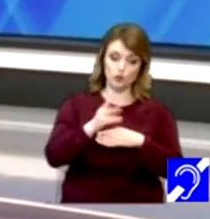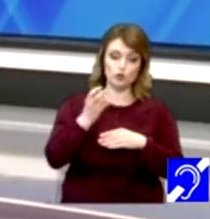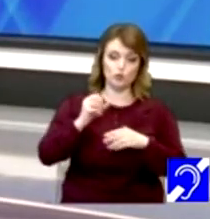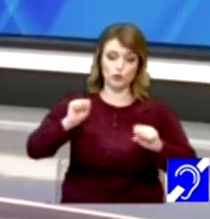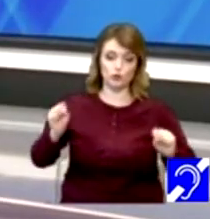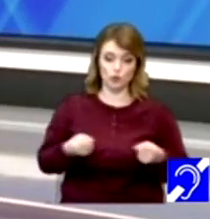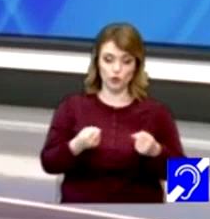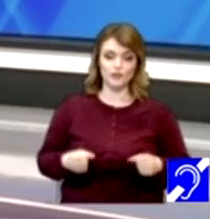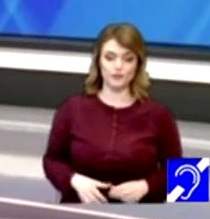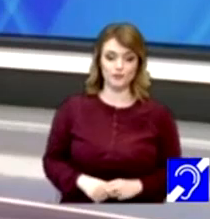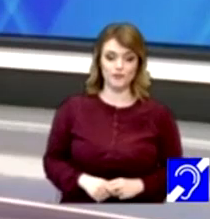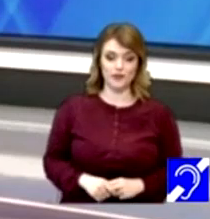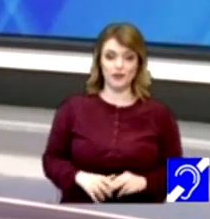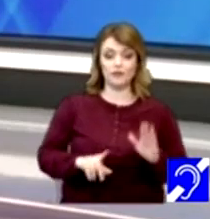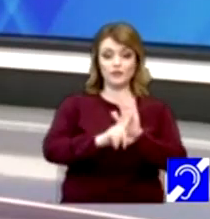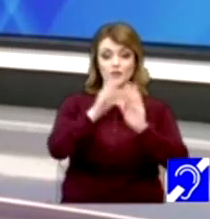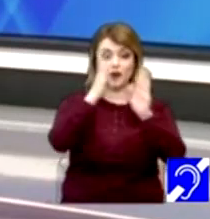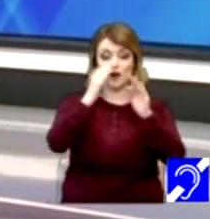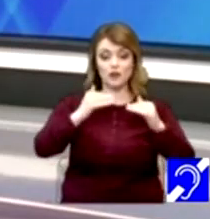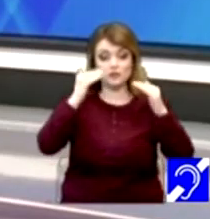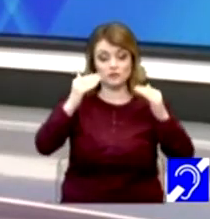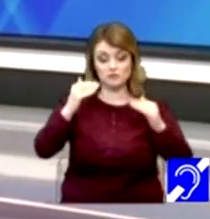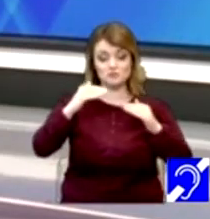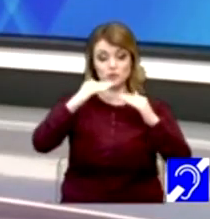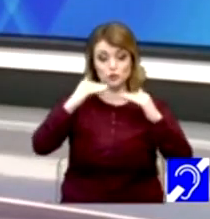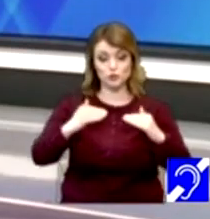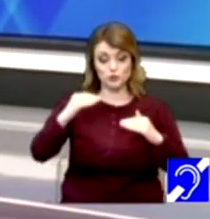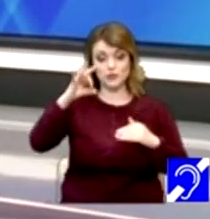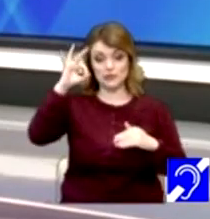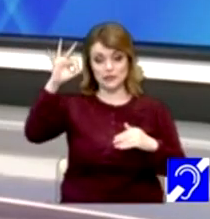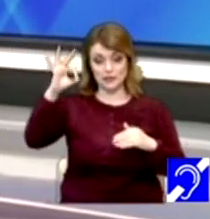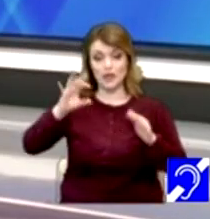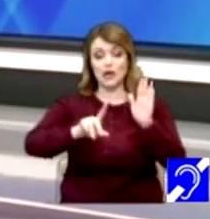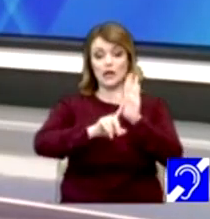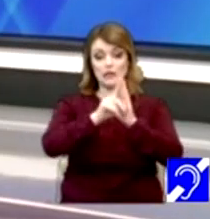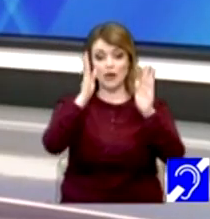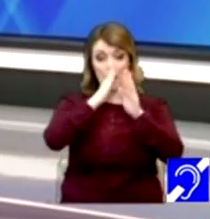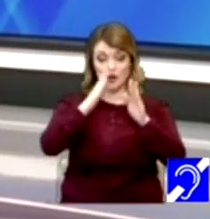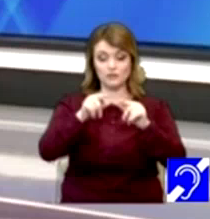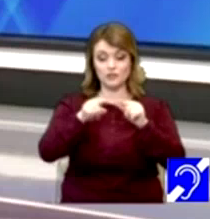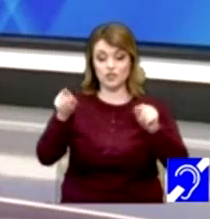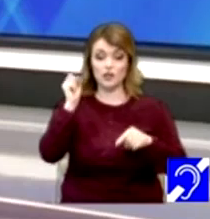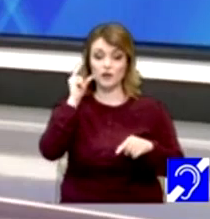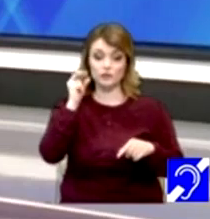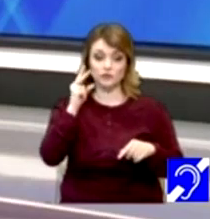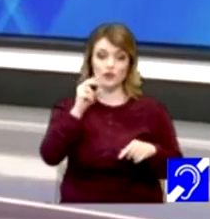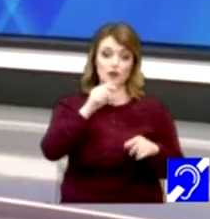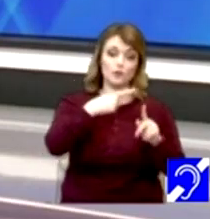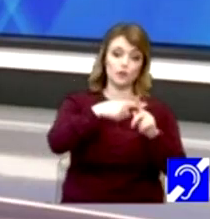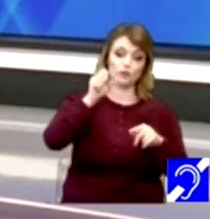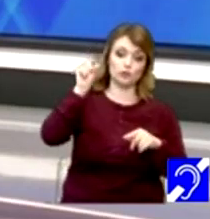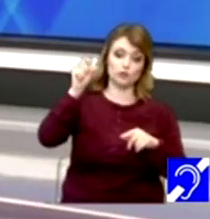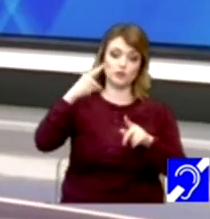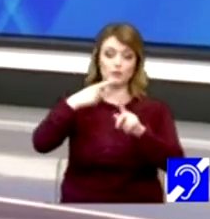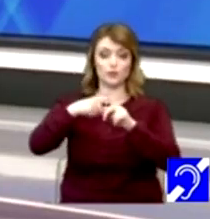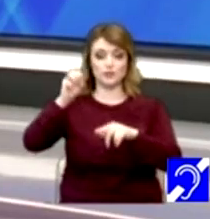rece pentru luna aprilie, valorile minime menținându-se sub 0 grade. Maximele termice în orele amiezii vor oscila între plus 11